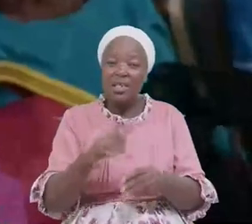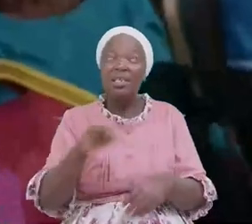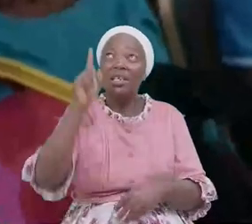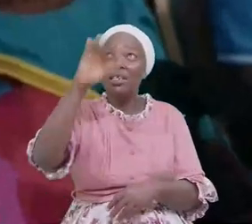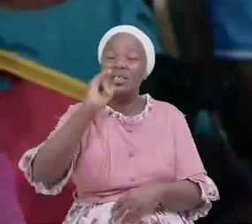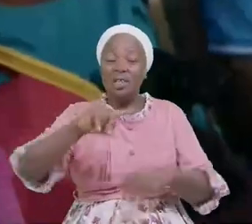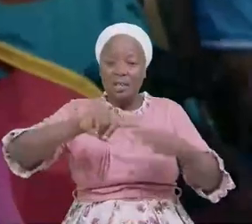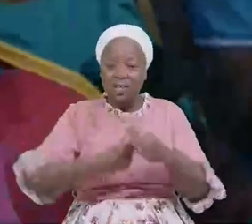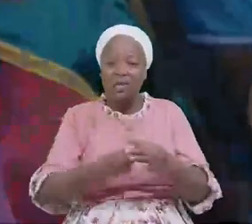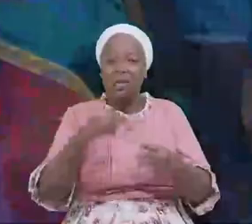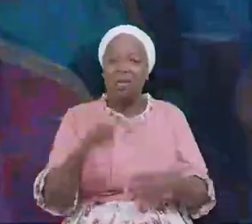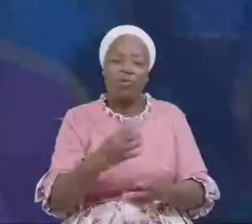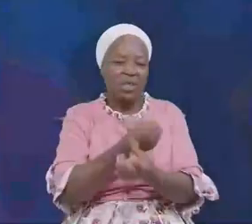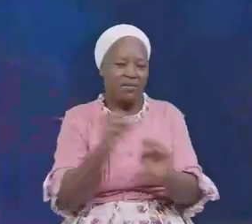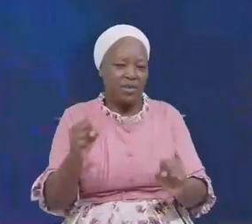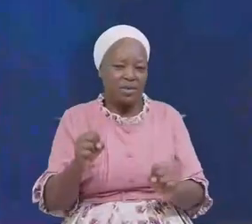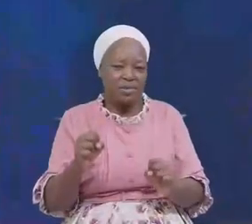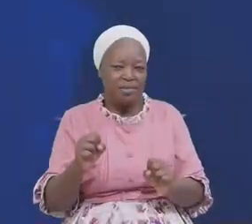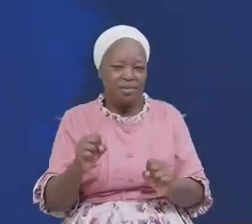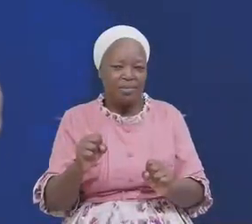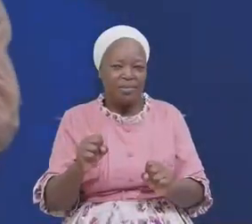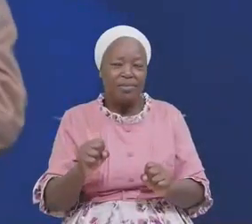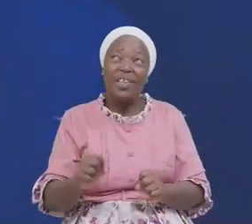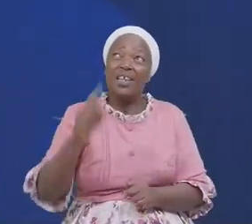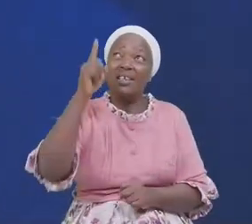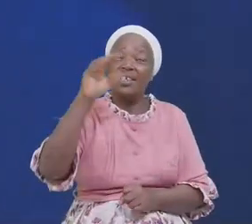Et c'est lui qui a l'origine du salut.